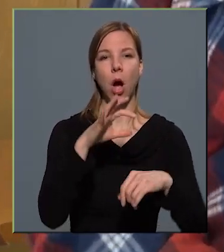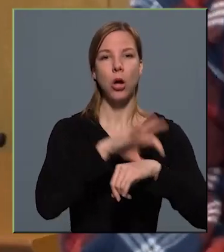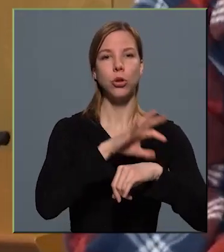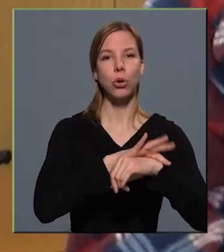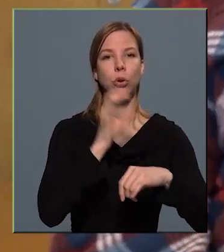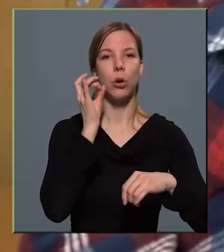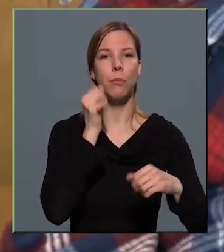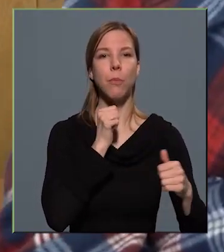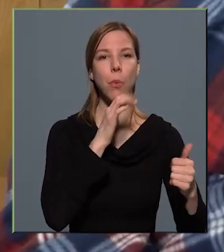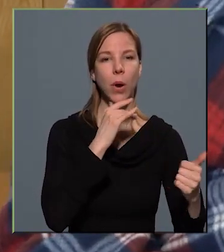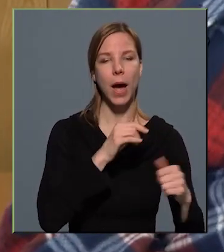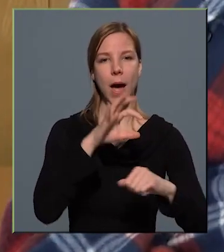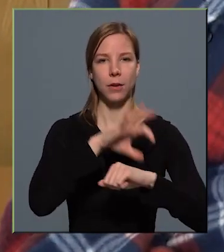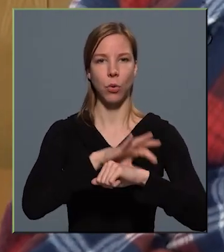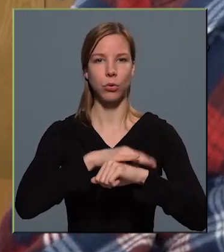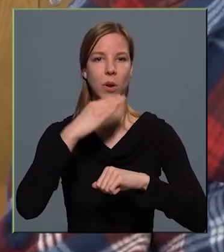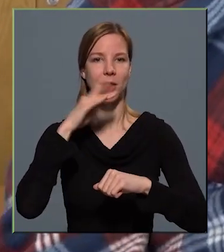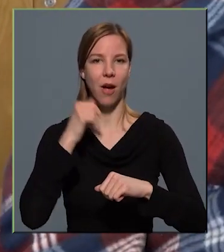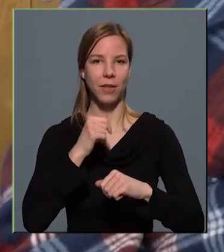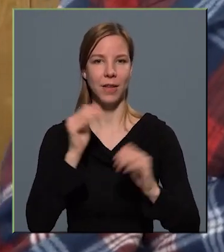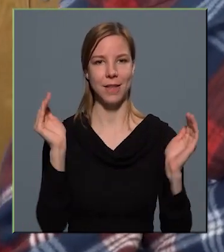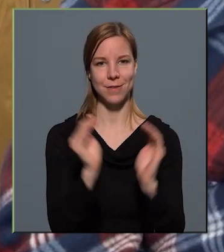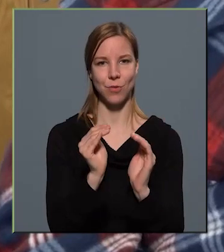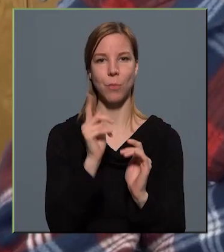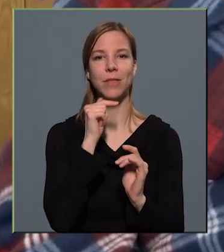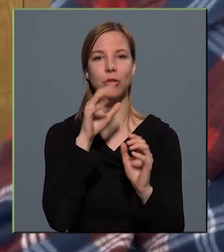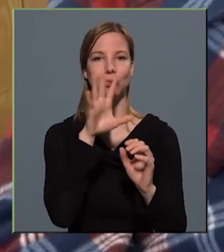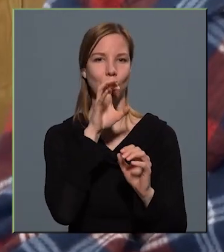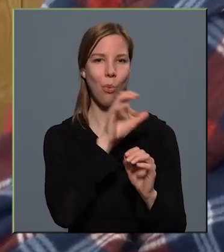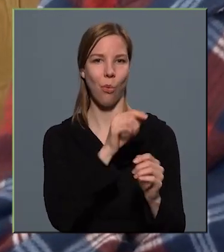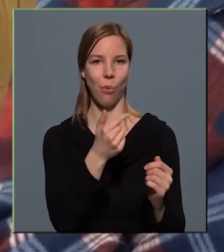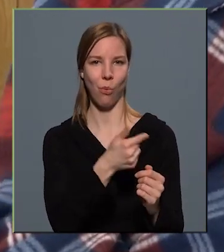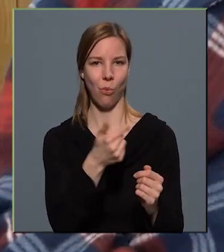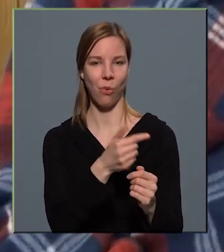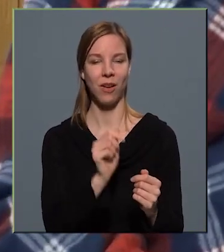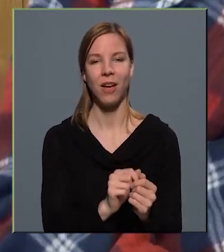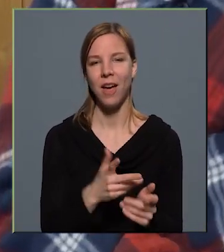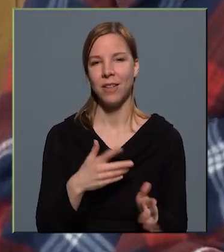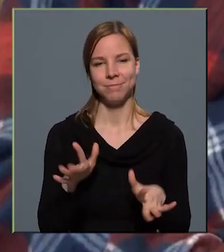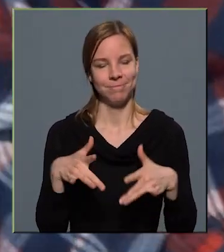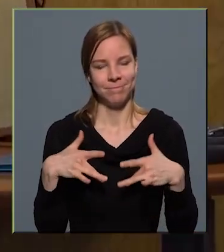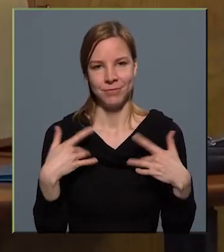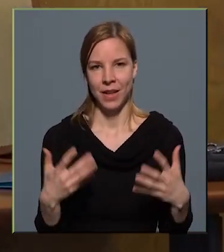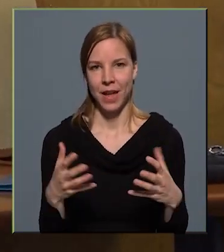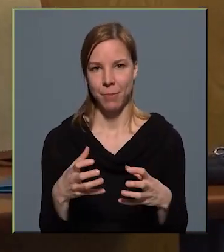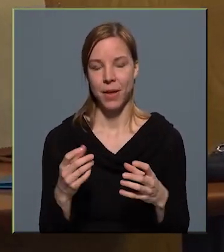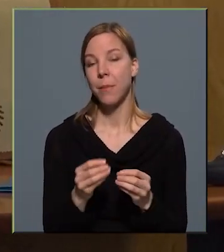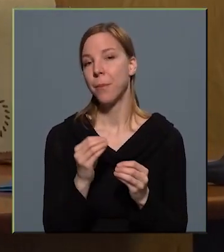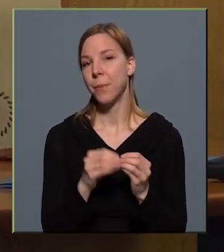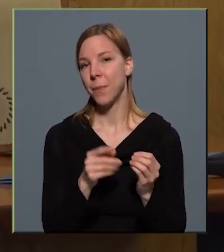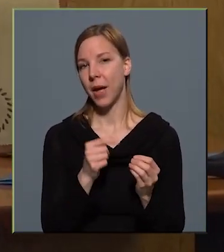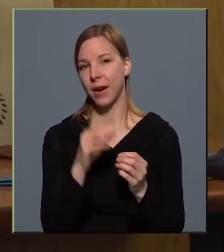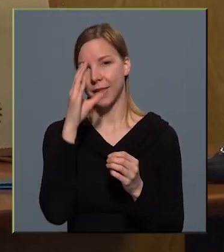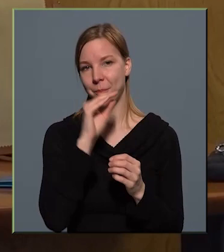és sajnos a gazdi már nem élnek. Először is, tehát ez egy óriási nagy élmény, mert az